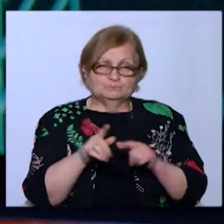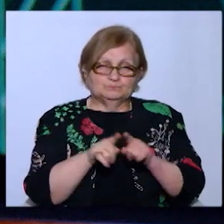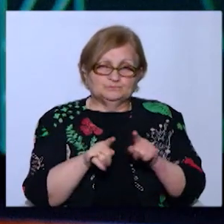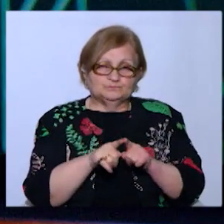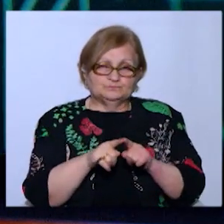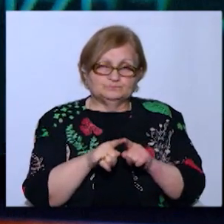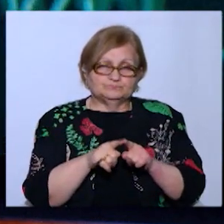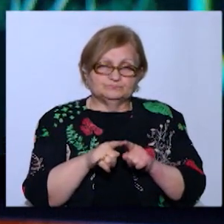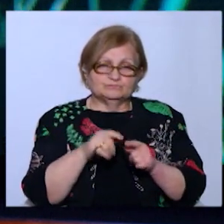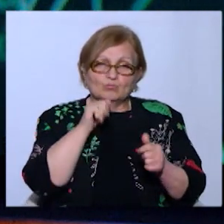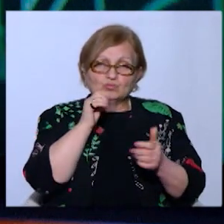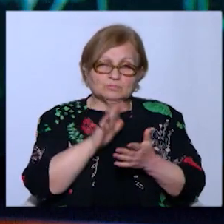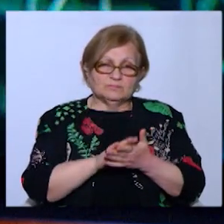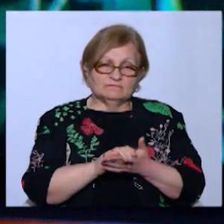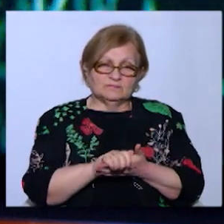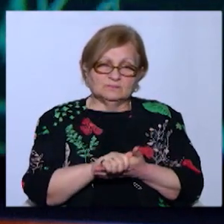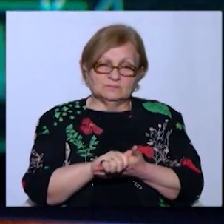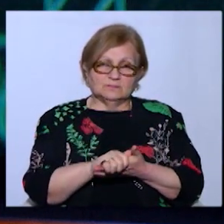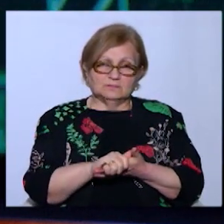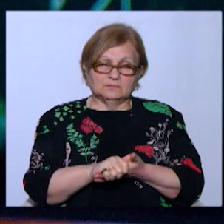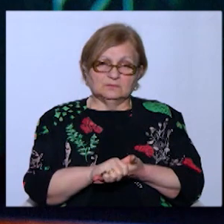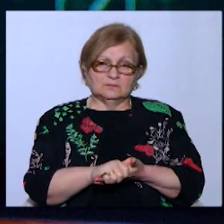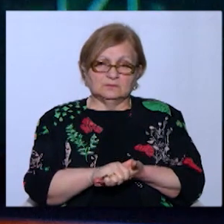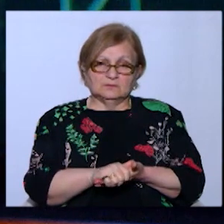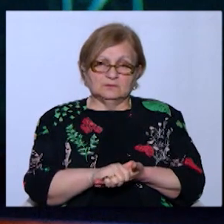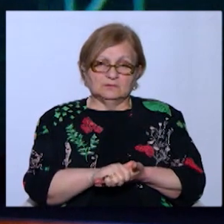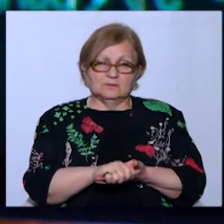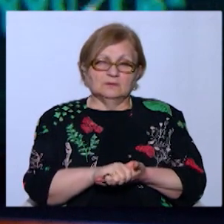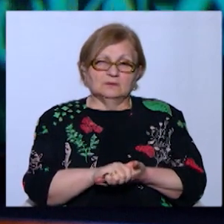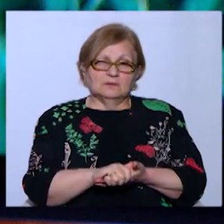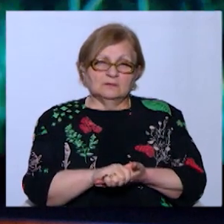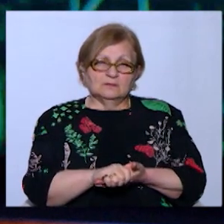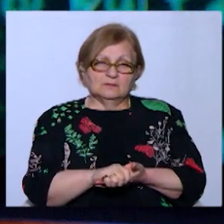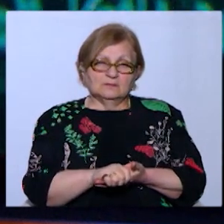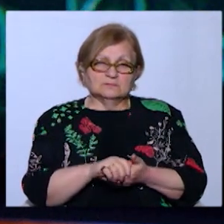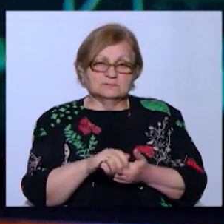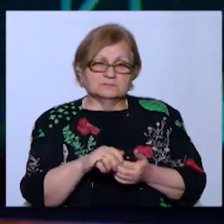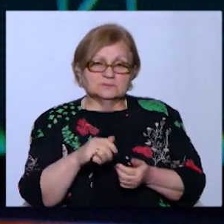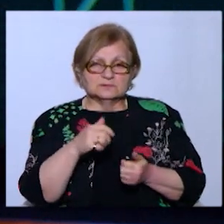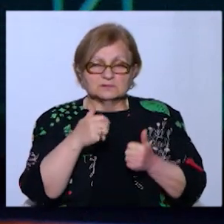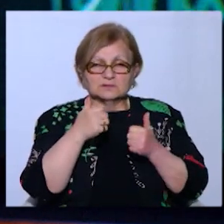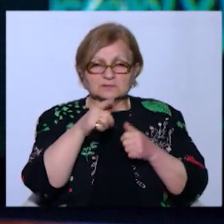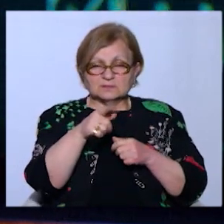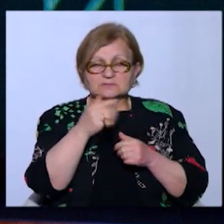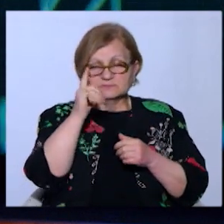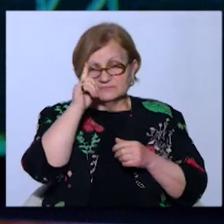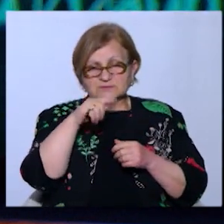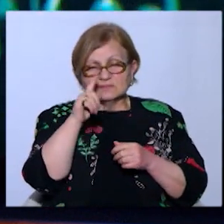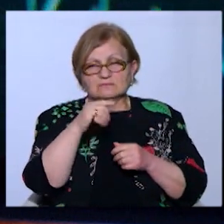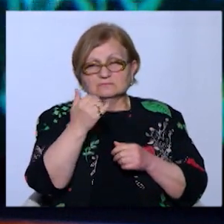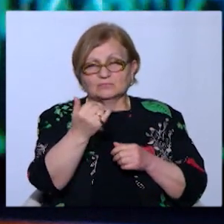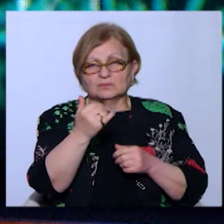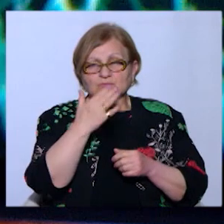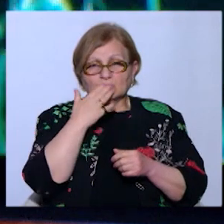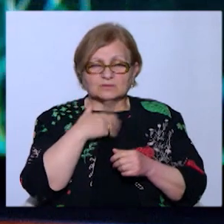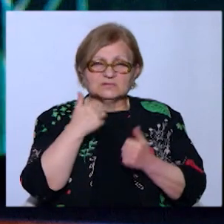ანუ ფარდობები მუდმივია. Უბრალოდ ისეთი ერთი არ არის ხოლმე ისეთი აი თქვენი სიტყვები თქო კარგი რიცხვები ეს თქვენგან ვისწავლეთ თქვენ ხოლმე